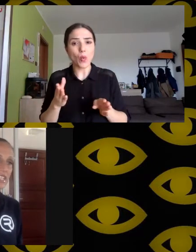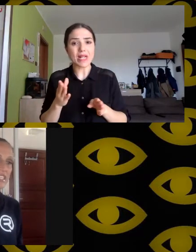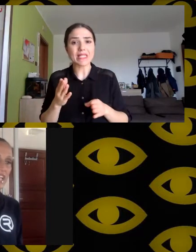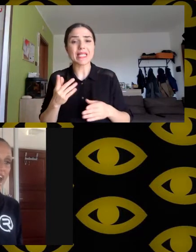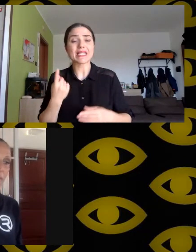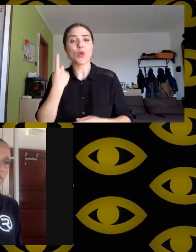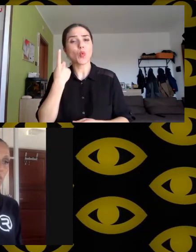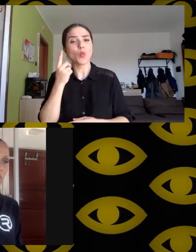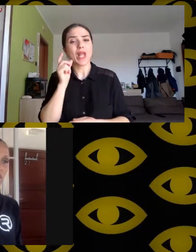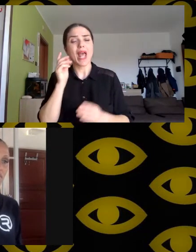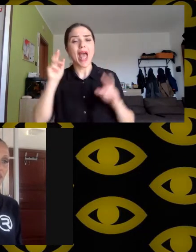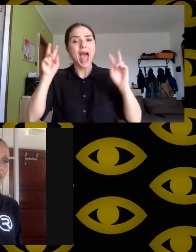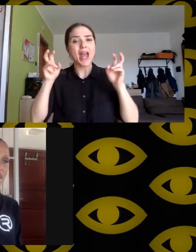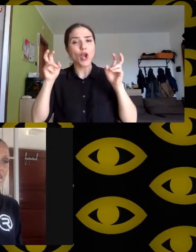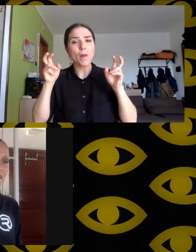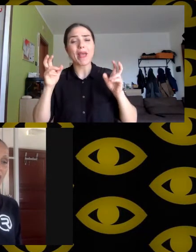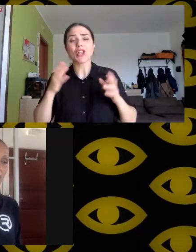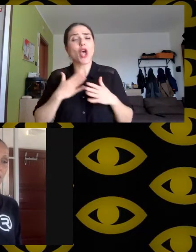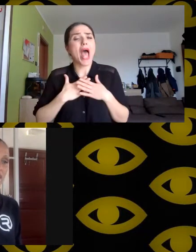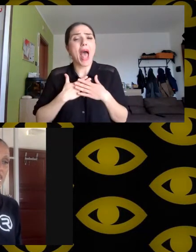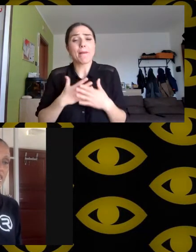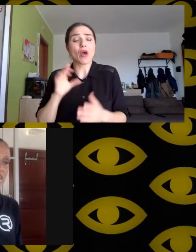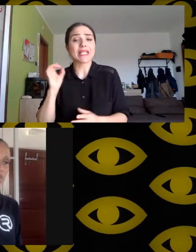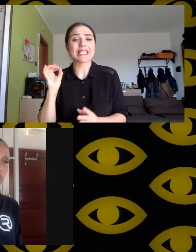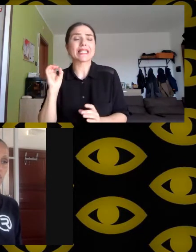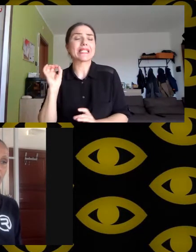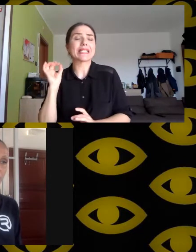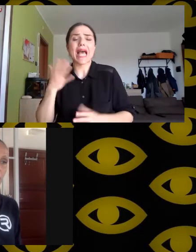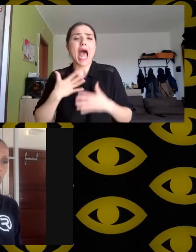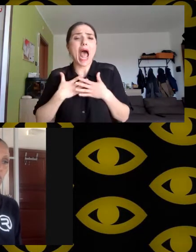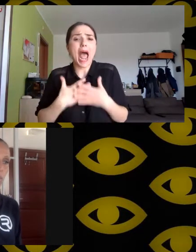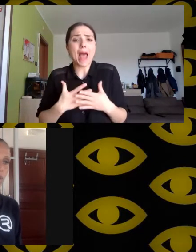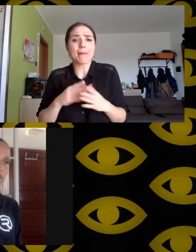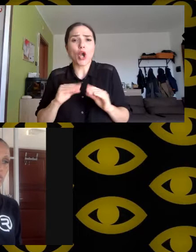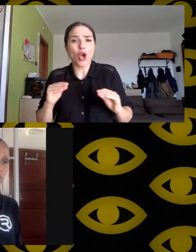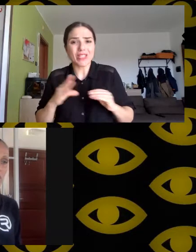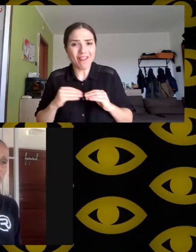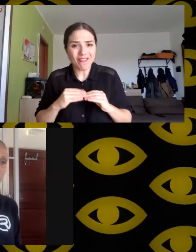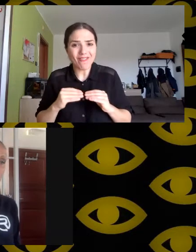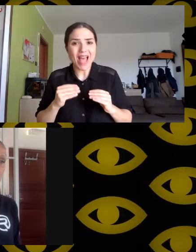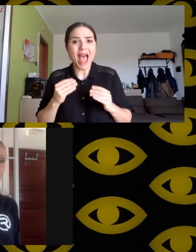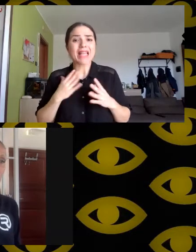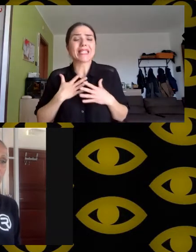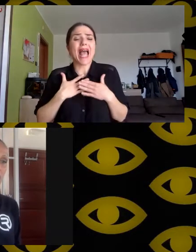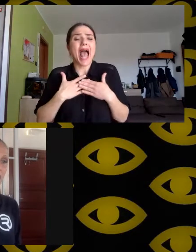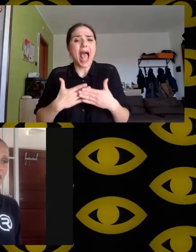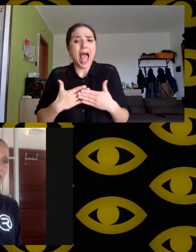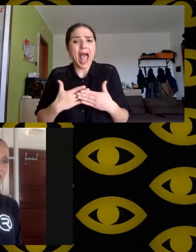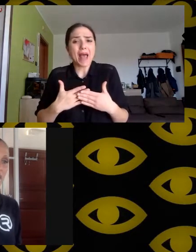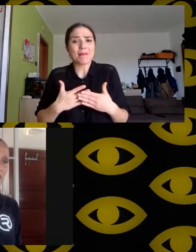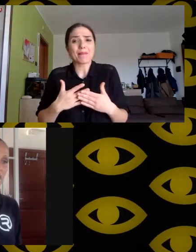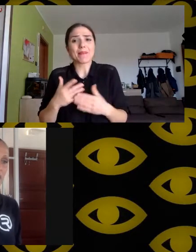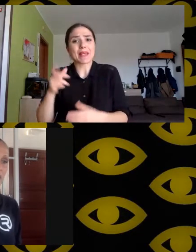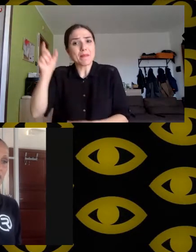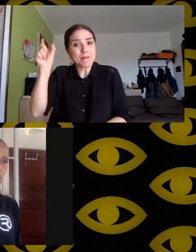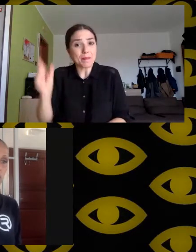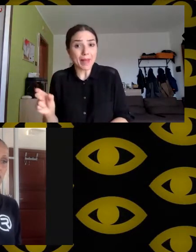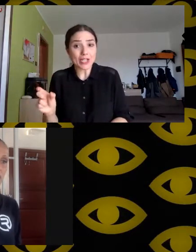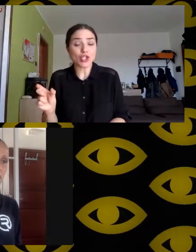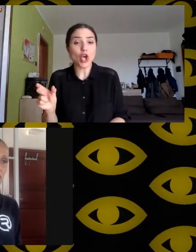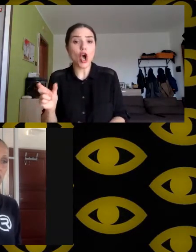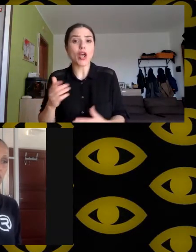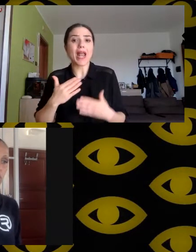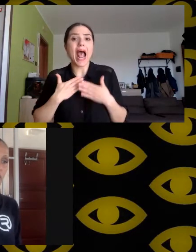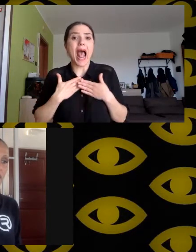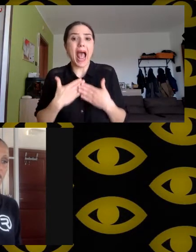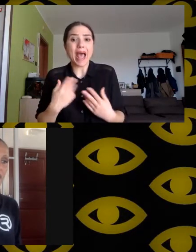l'amore. Se ami quello che fai, se ami te stesso, se ami il tuo prossimo, se ami i giorni